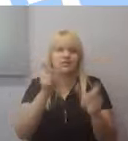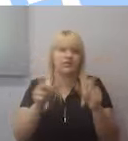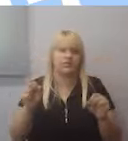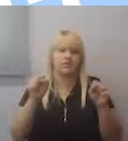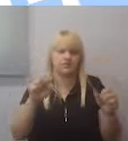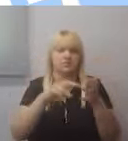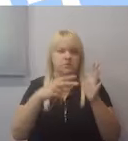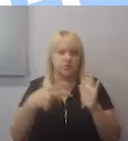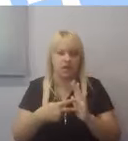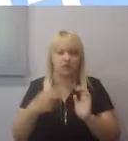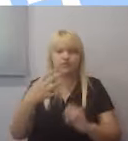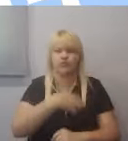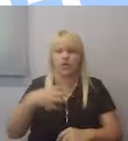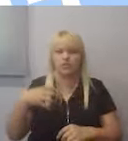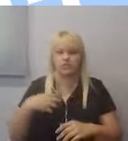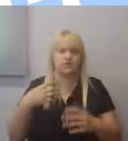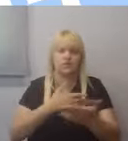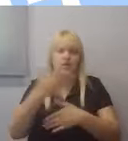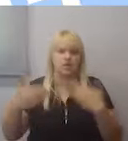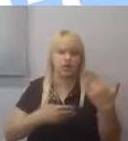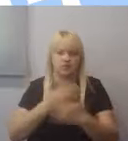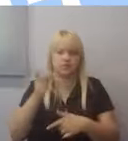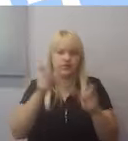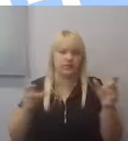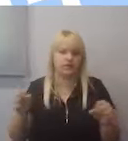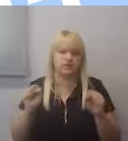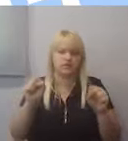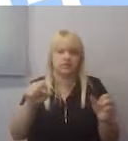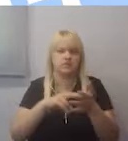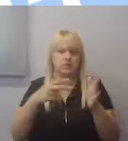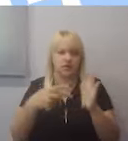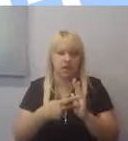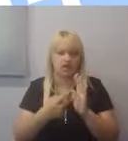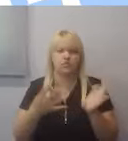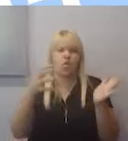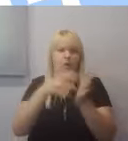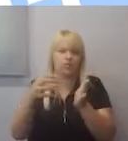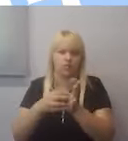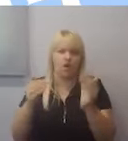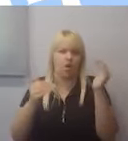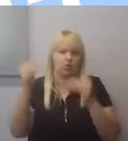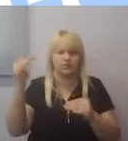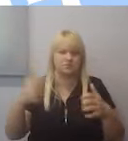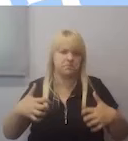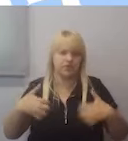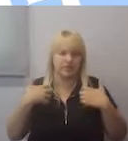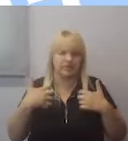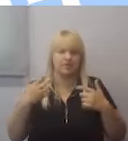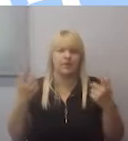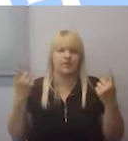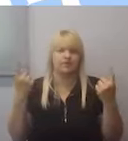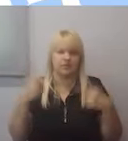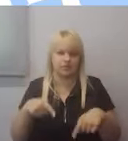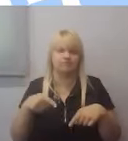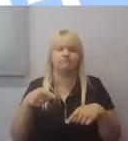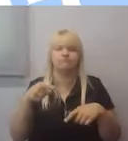sadarbības teritoriju civilās aizsardzības plāns kā arī objektu paaugstinācijas bīstamības objektu kritiskās infrastruktūras objektu civilās